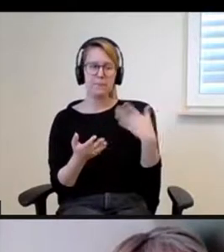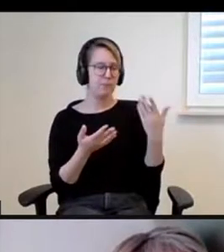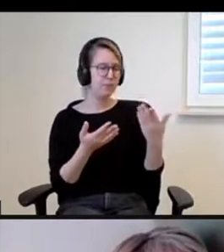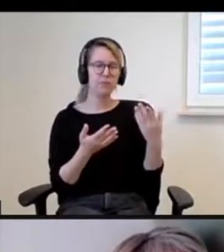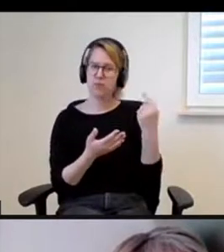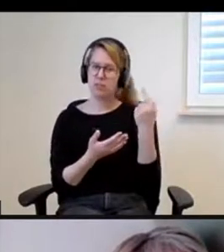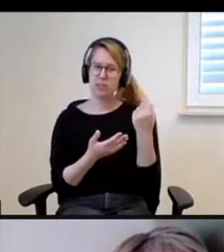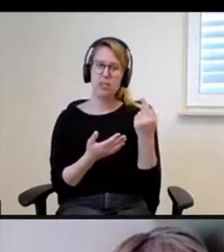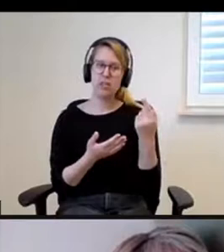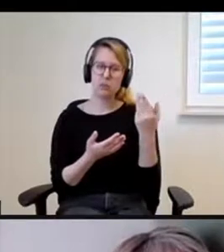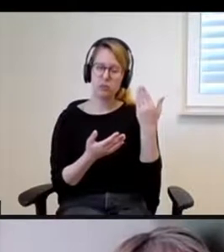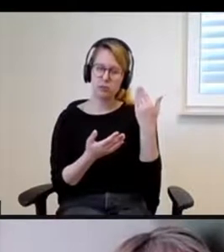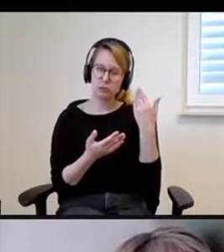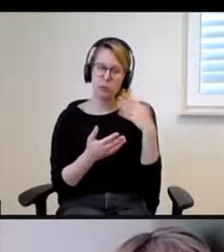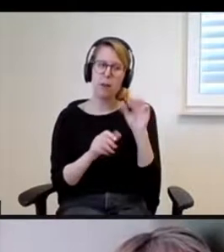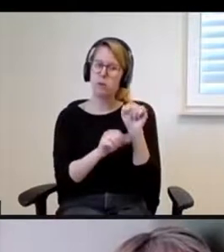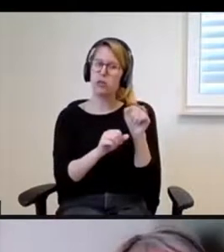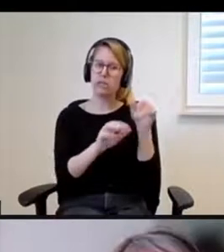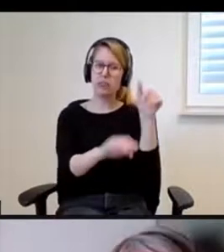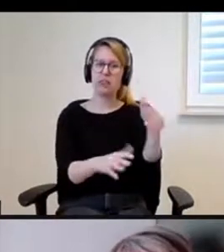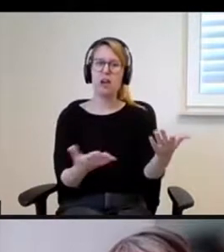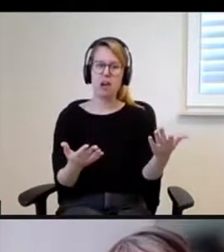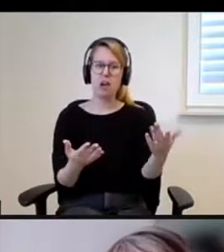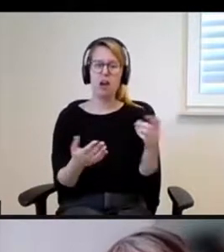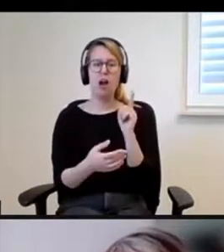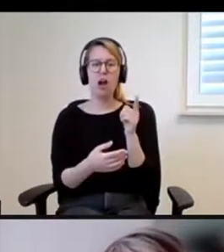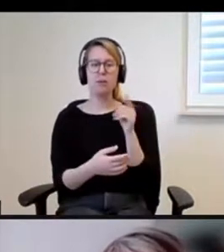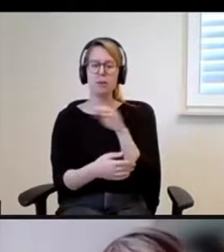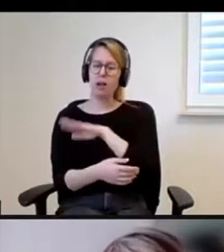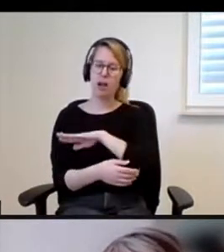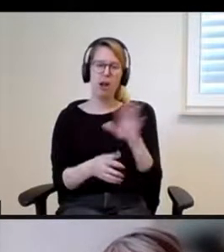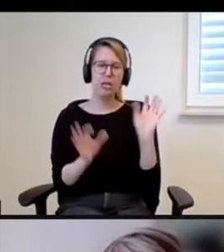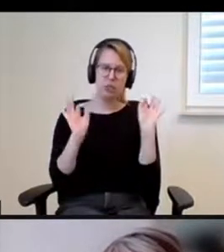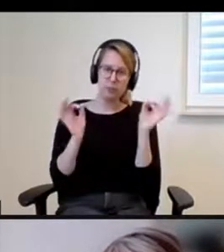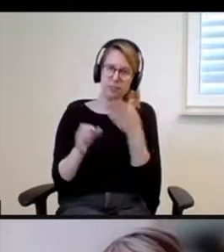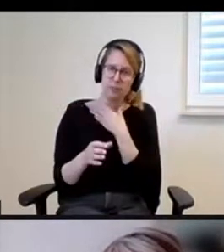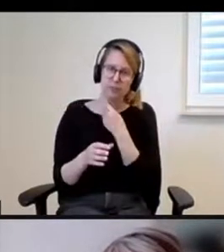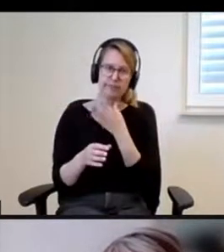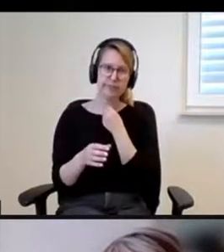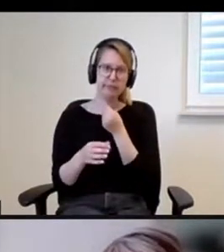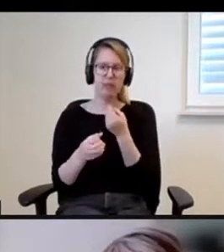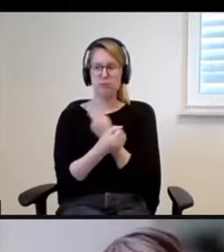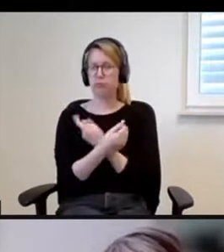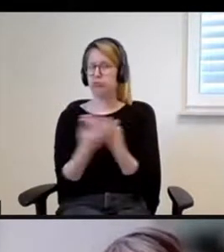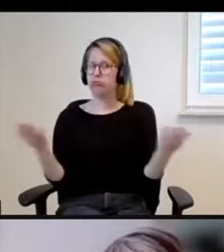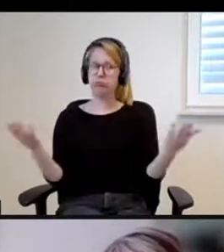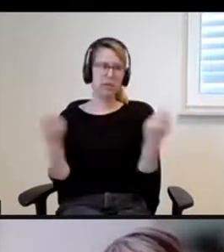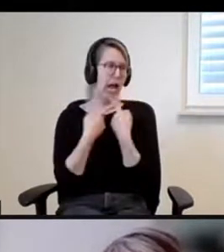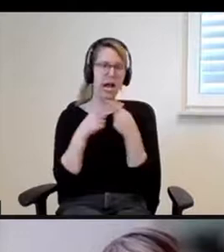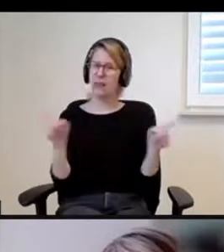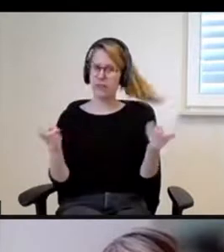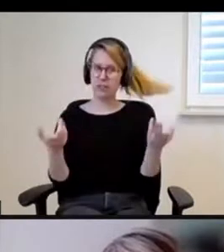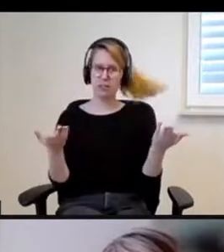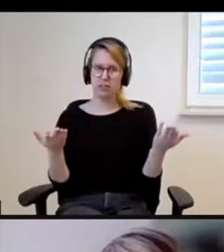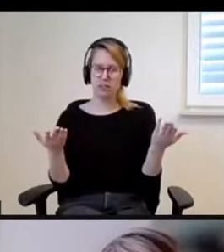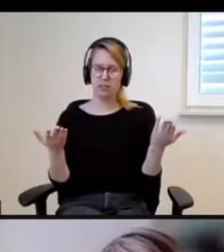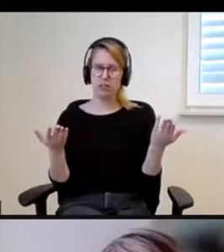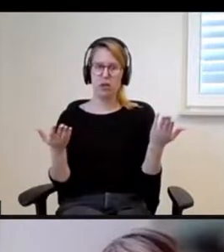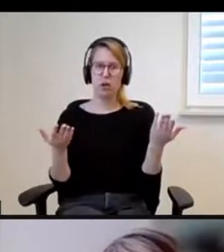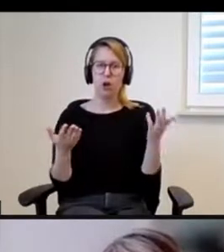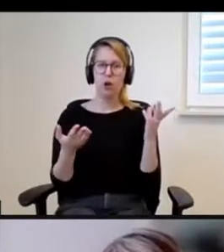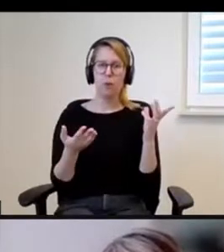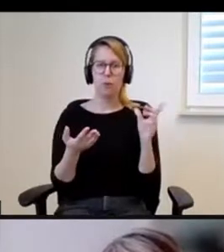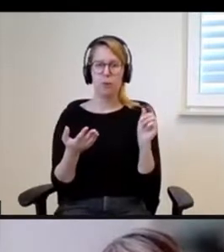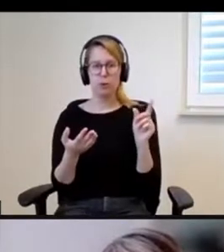chaque besoin spécifique est différent et chaque besoin spécifique a besoin d'une autre accessibilité. Donc